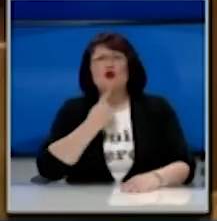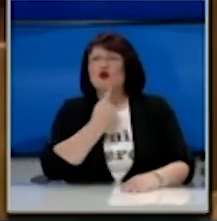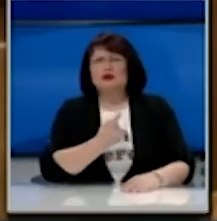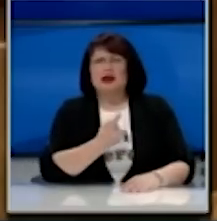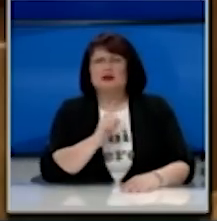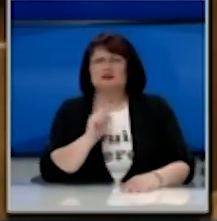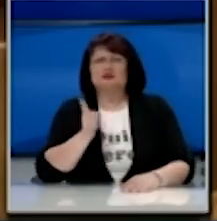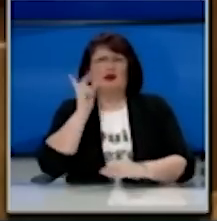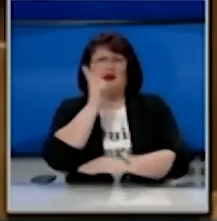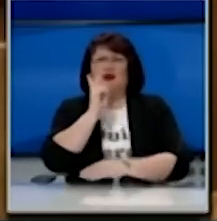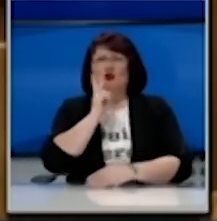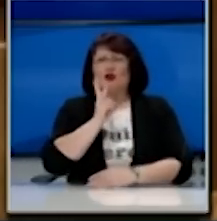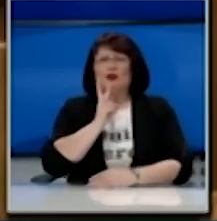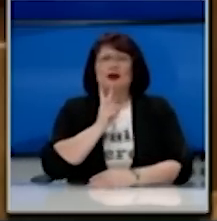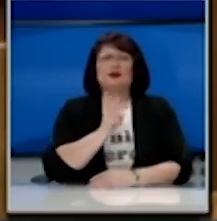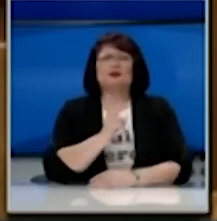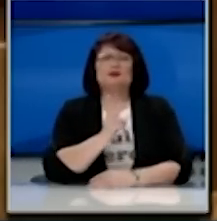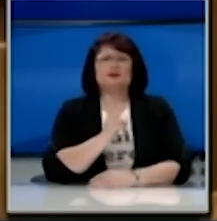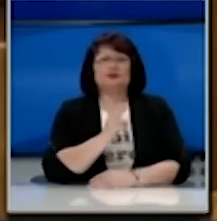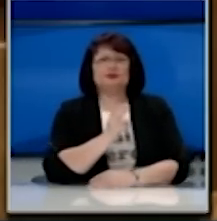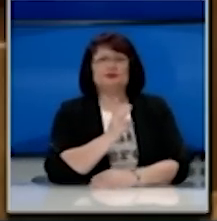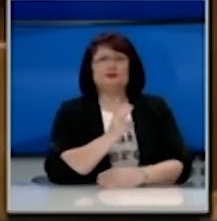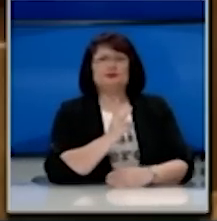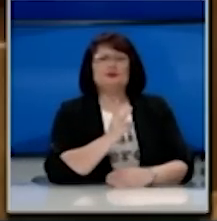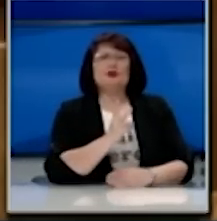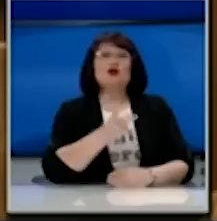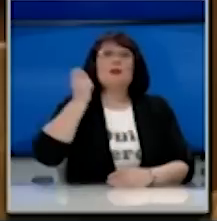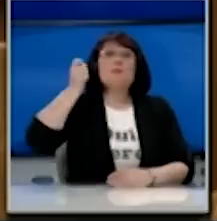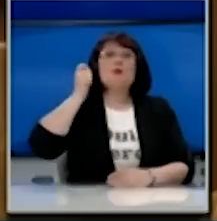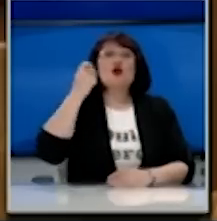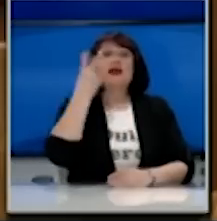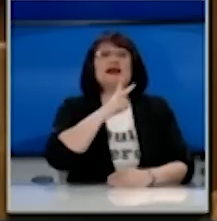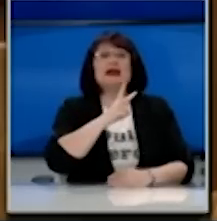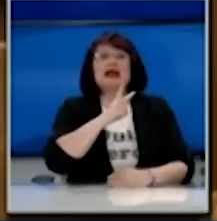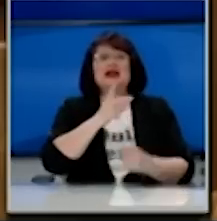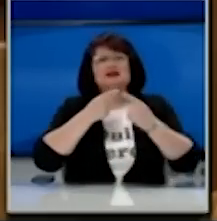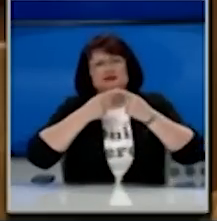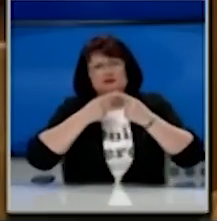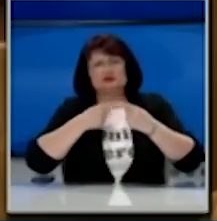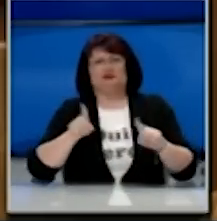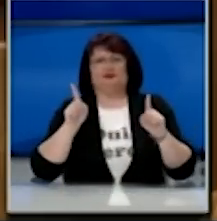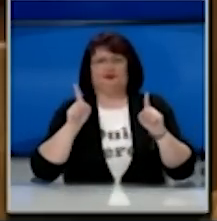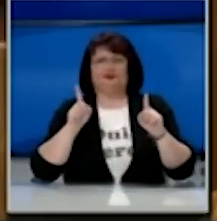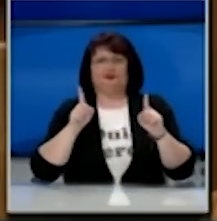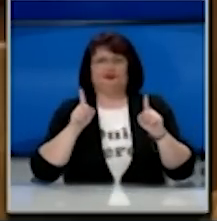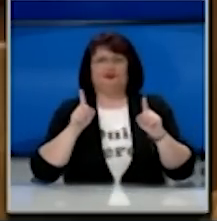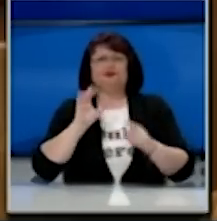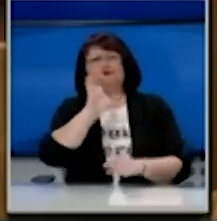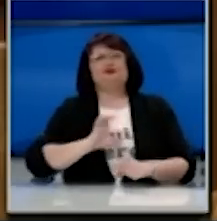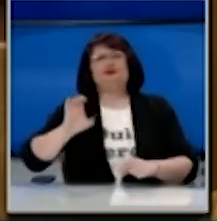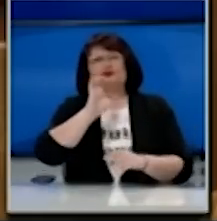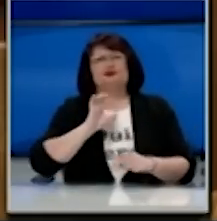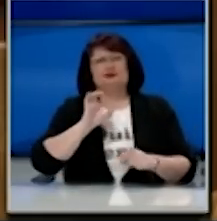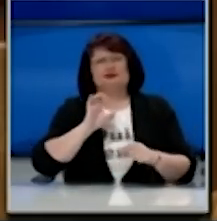προσάπτουμε μομφή ότι με τις πολιτικές σας απέχουμε δήθεν από τα κανονικά ευρωπαϊκά